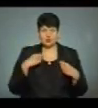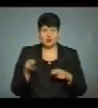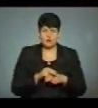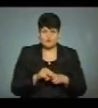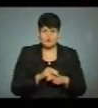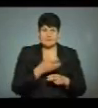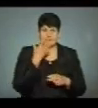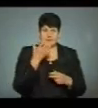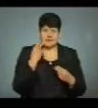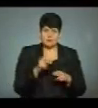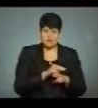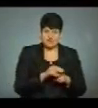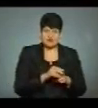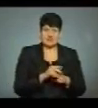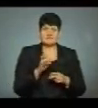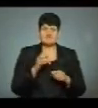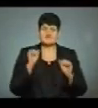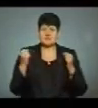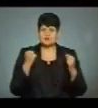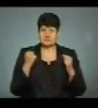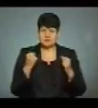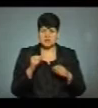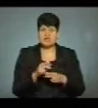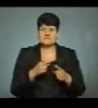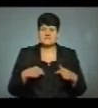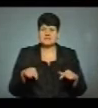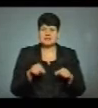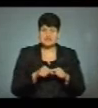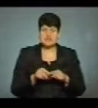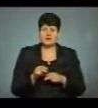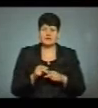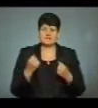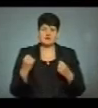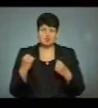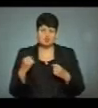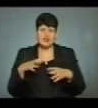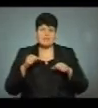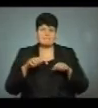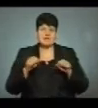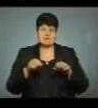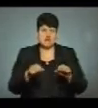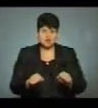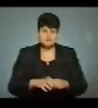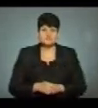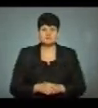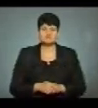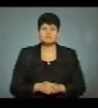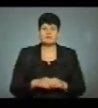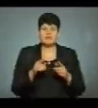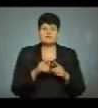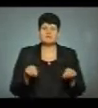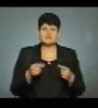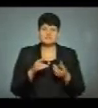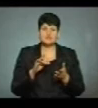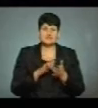відділення теплолікування, фізіотерапевтичне відділення і відділення лікувальної фізкультури і масажу. У реабілітаційному центрі є